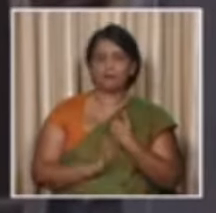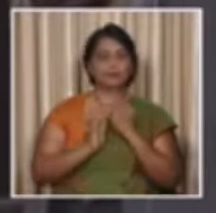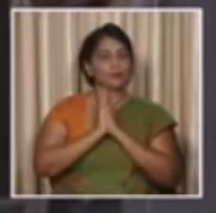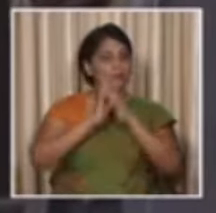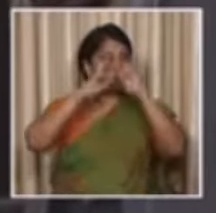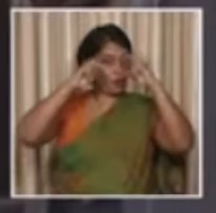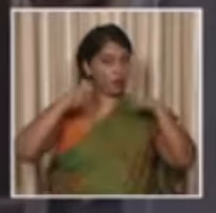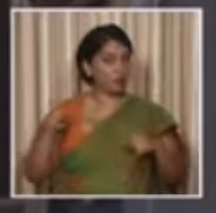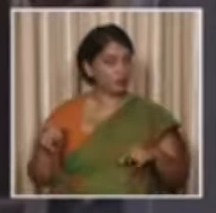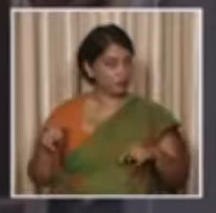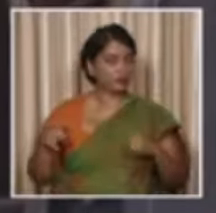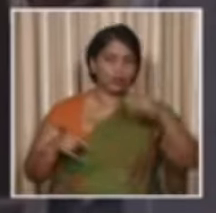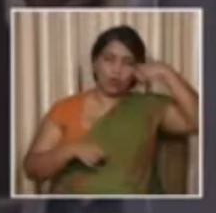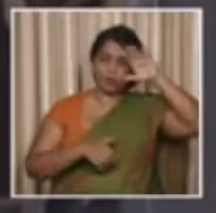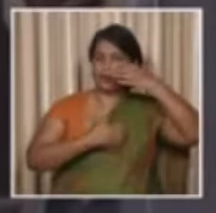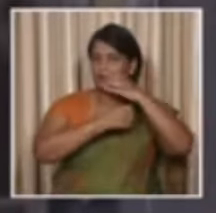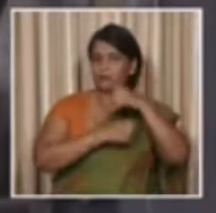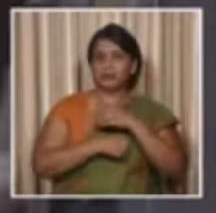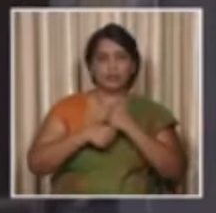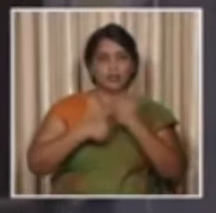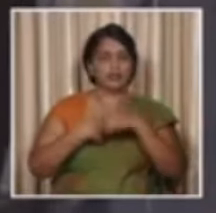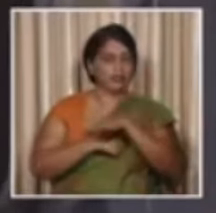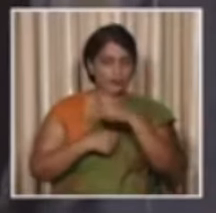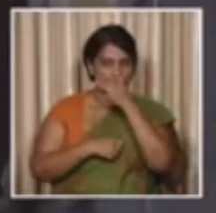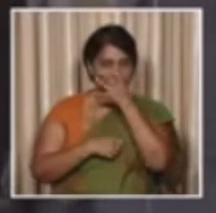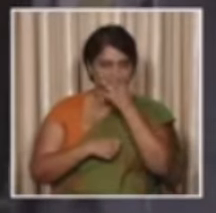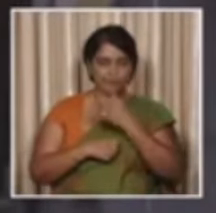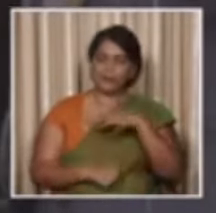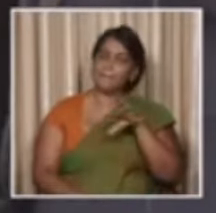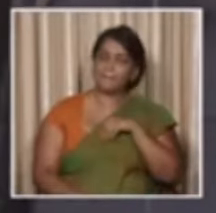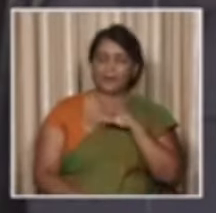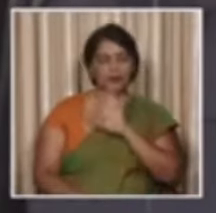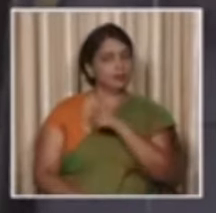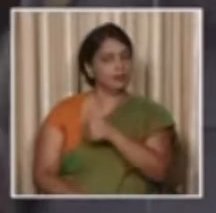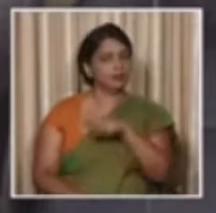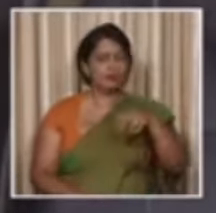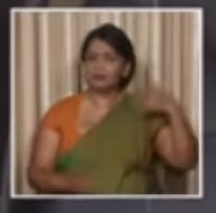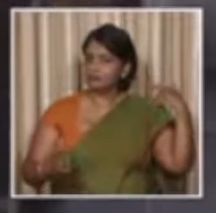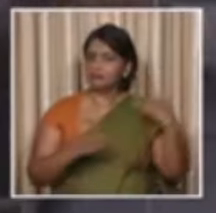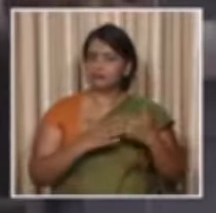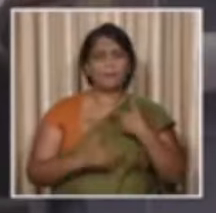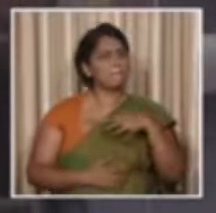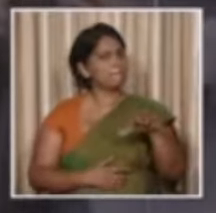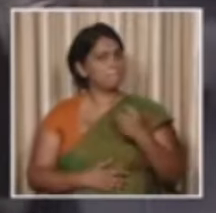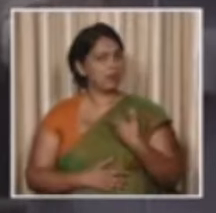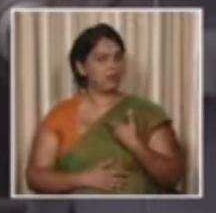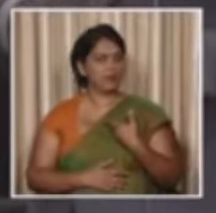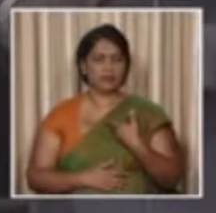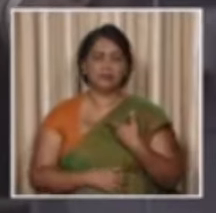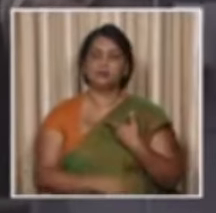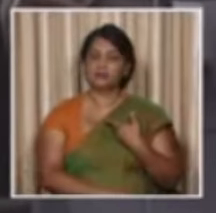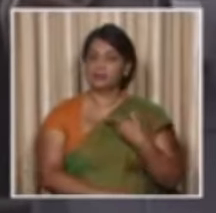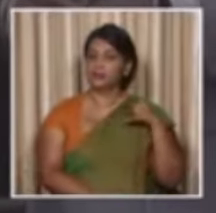මලේ පුරාවිද්‍ය ගැසට් කරපු ඉඩමක්. ඒක අපි පිළිගන්නවා. දැන් මෙච්චර කාලෙ අපි පාවිච්චි කරනවා. දැන්